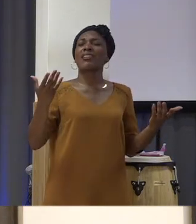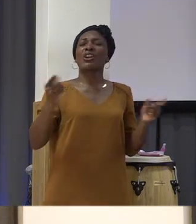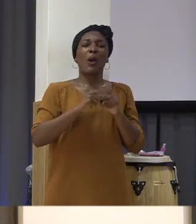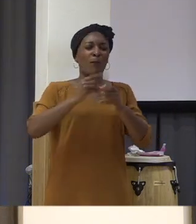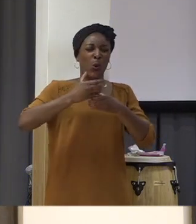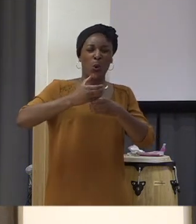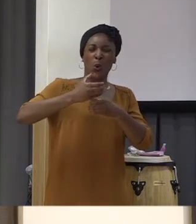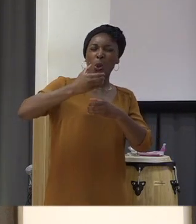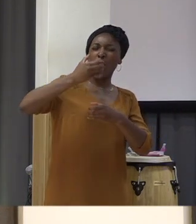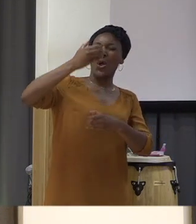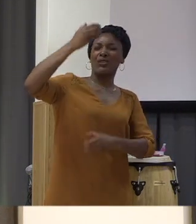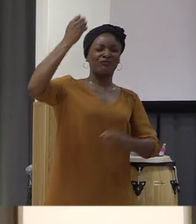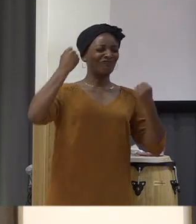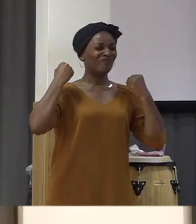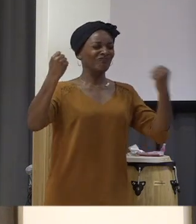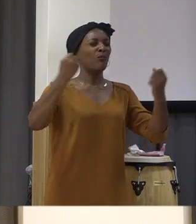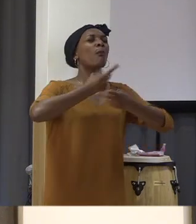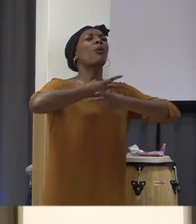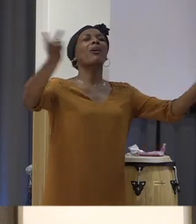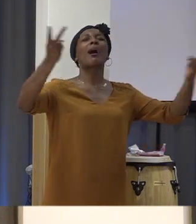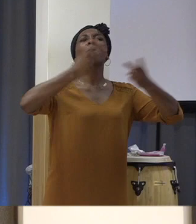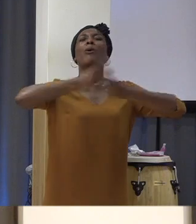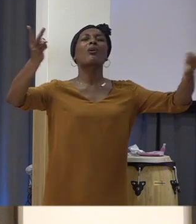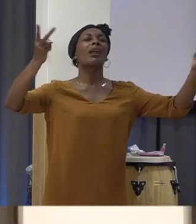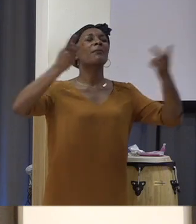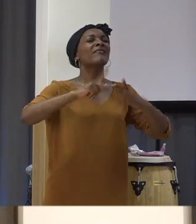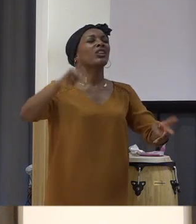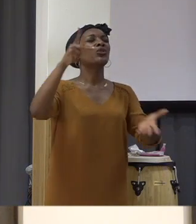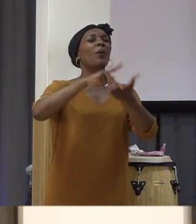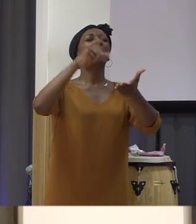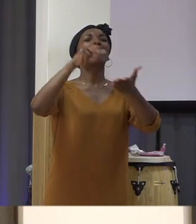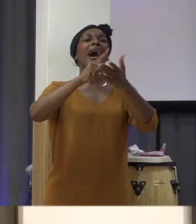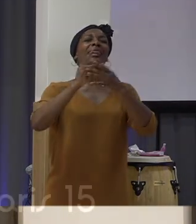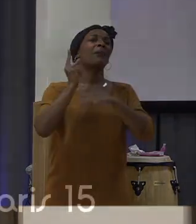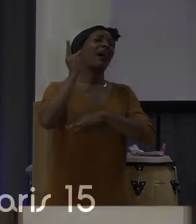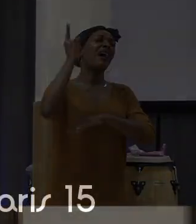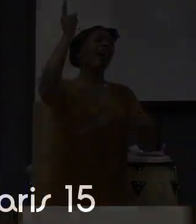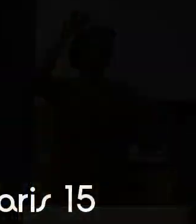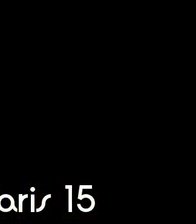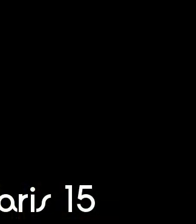proclame la vérité, Seigneur, dans cette ville de Paris. Que ton nom soit béni. Amen.